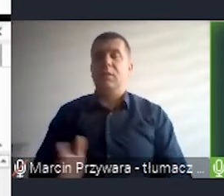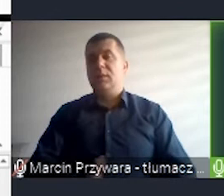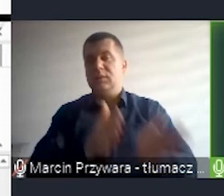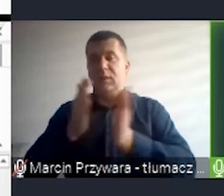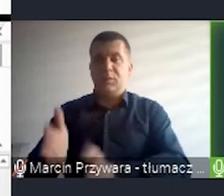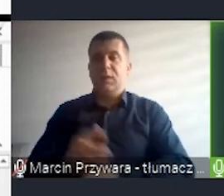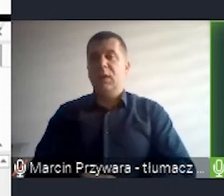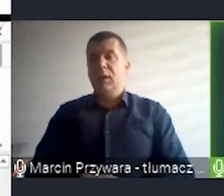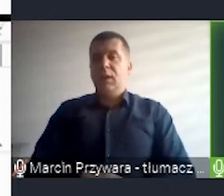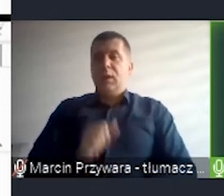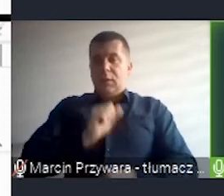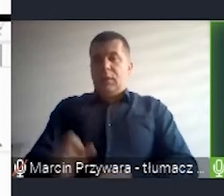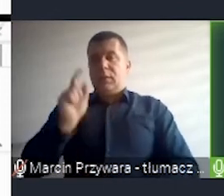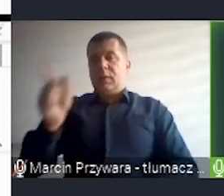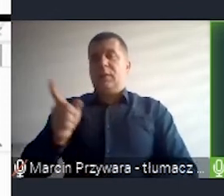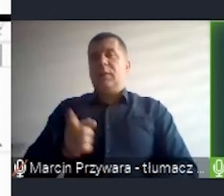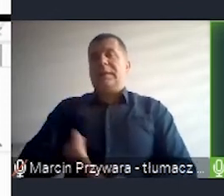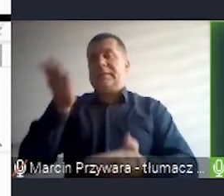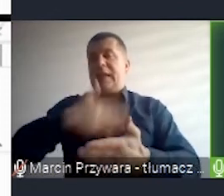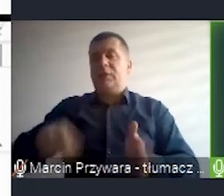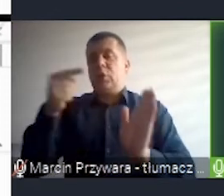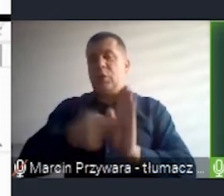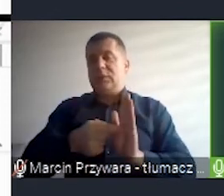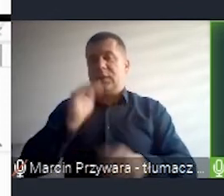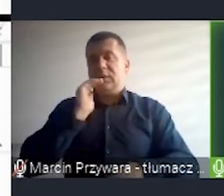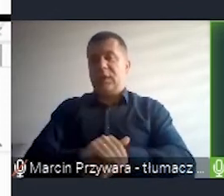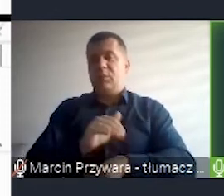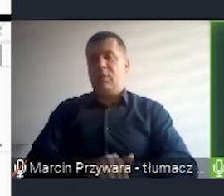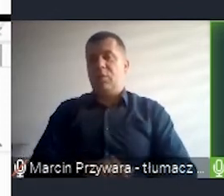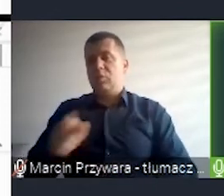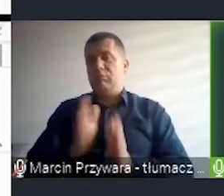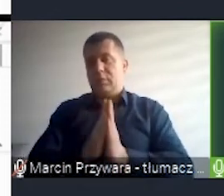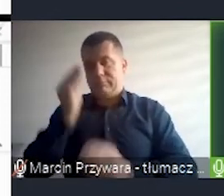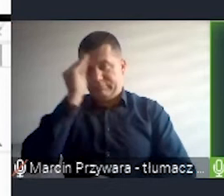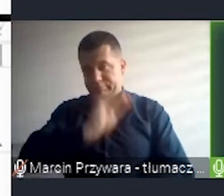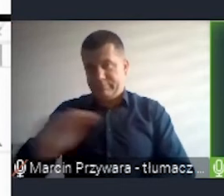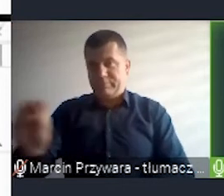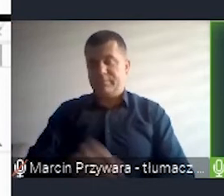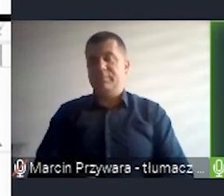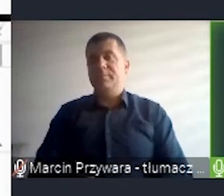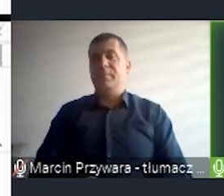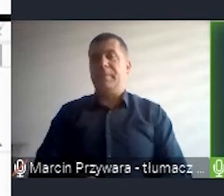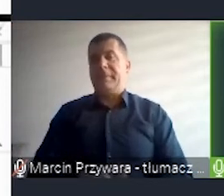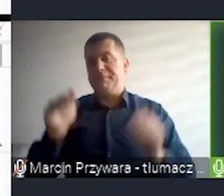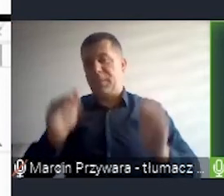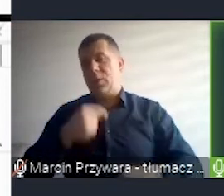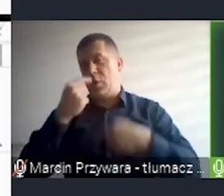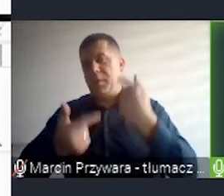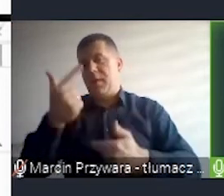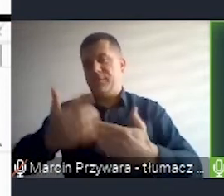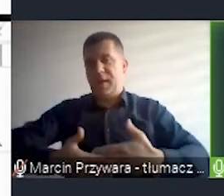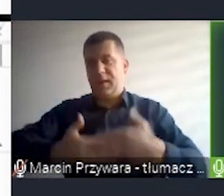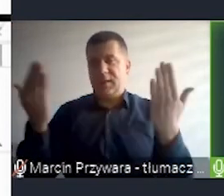Następnie pojawiają się sekcje dotyczące zamówień. Tu, proszę Państwa, no można opowiadać 2 dni